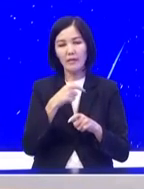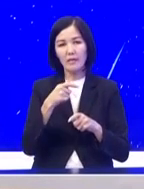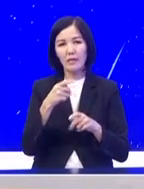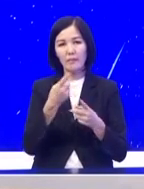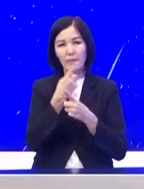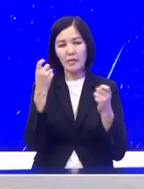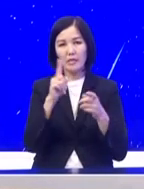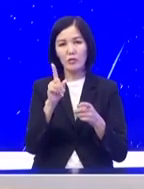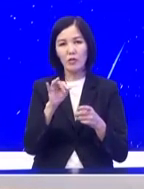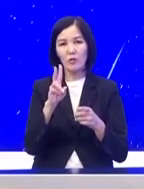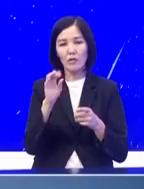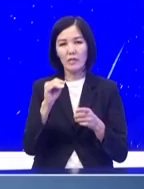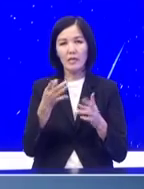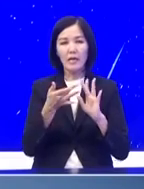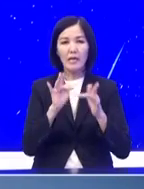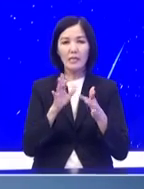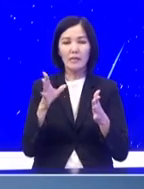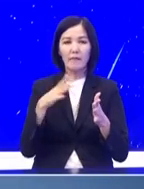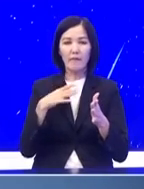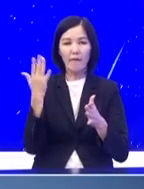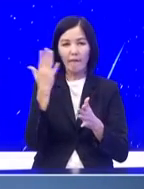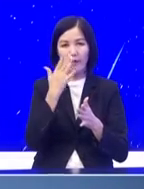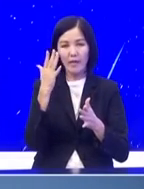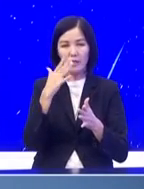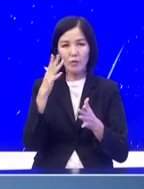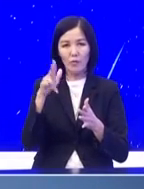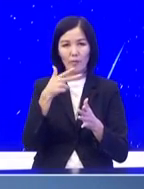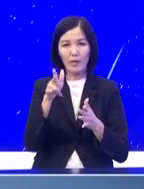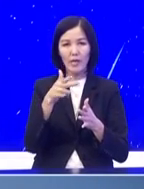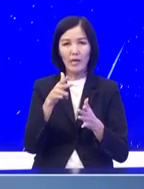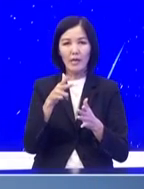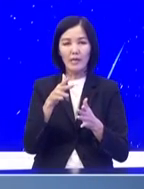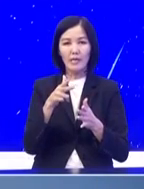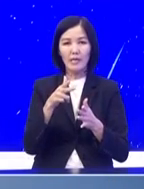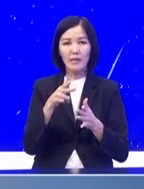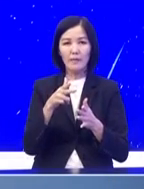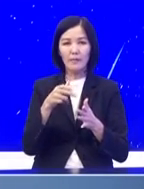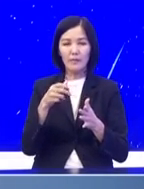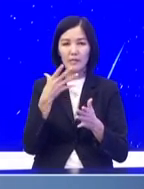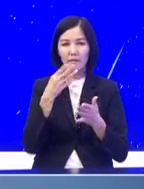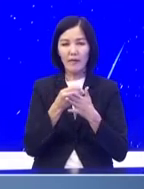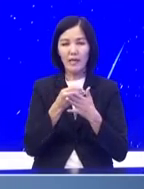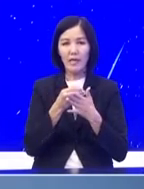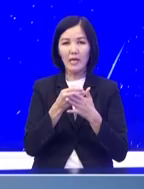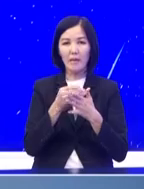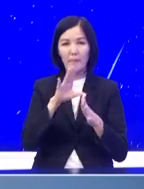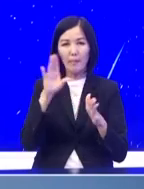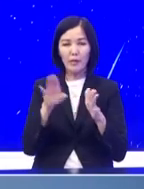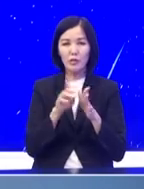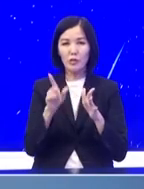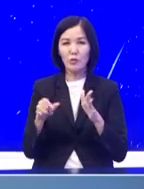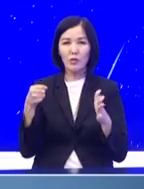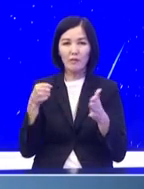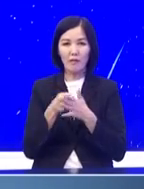КЗ. В интернете появилось видео, на котором полицейский дает подзатыльники и толкает подчиненных. В полиции Жамбылской